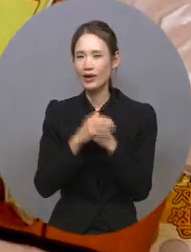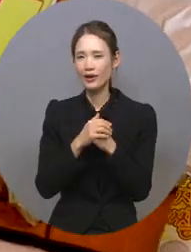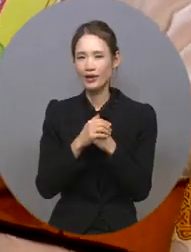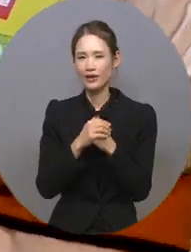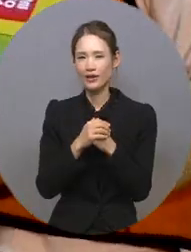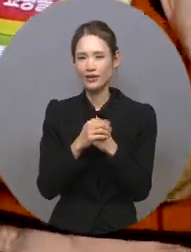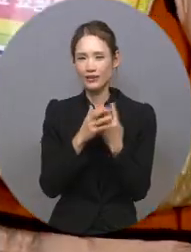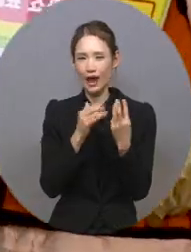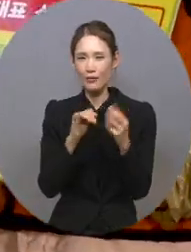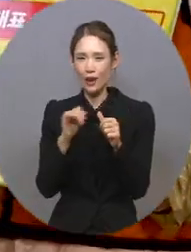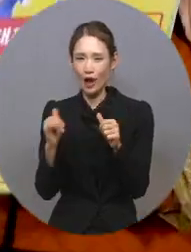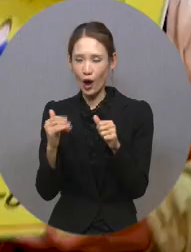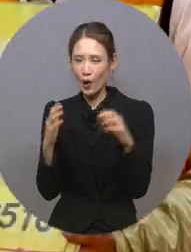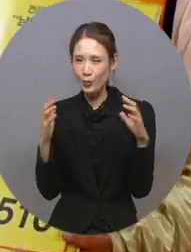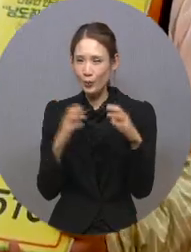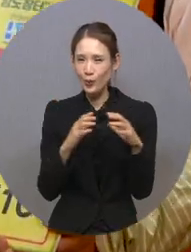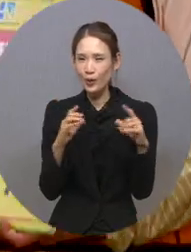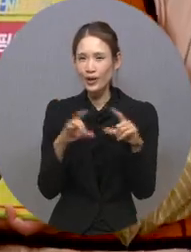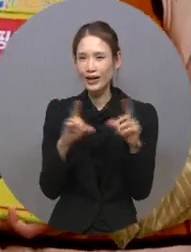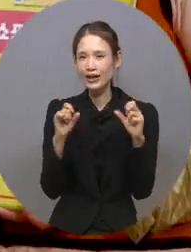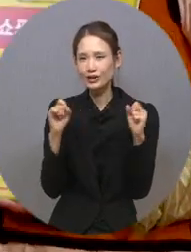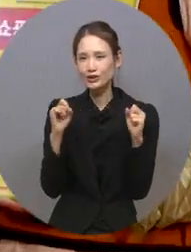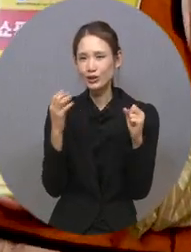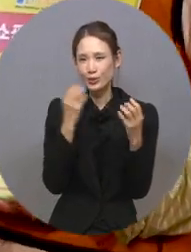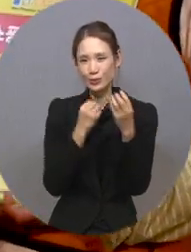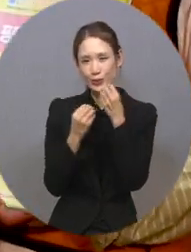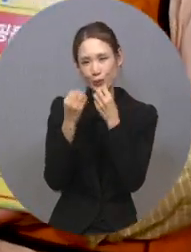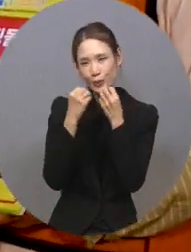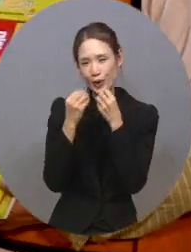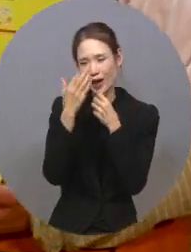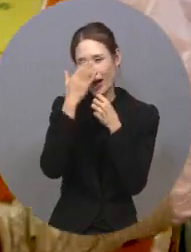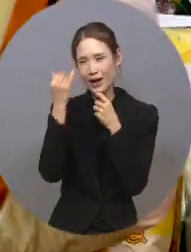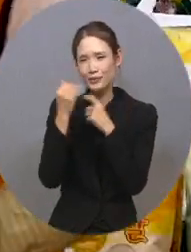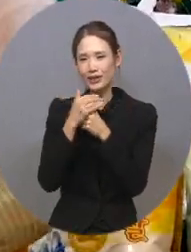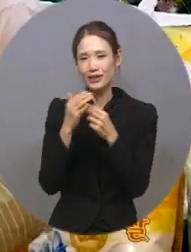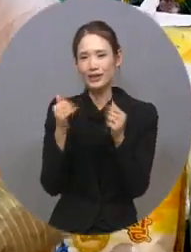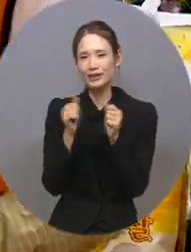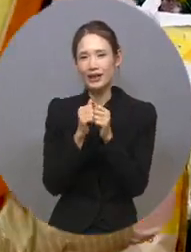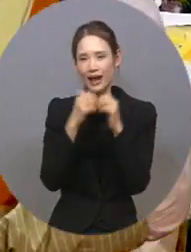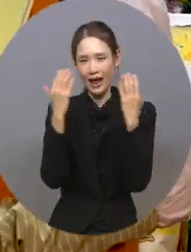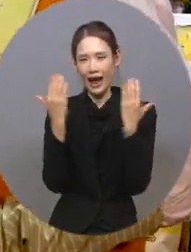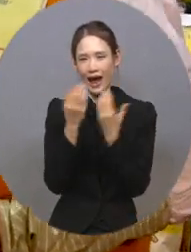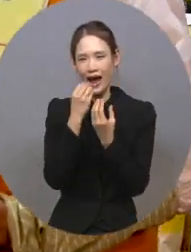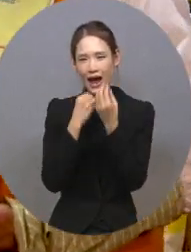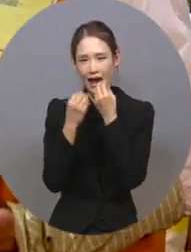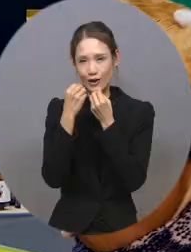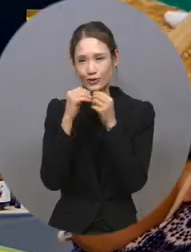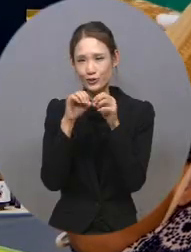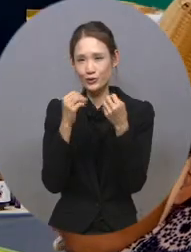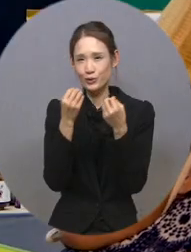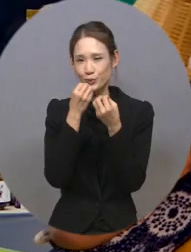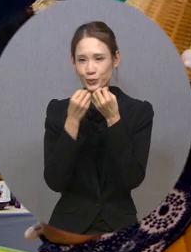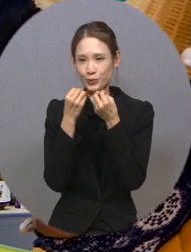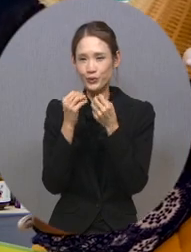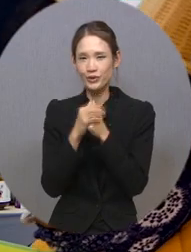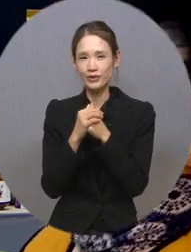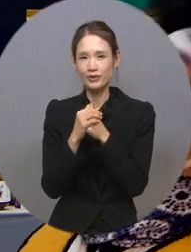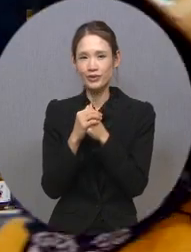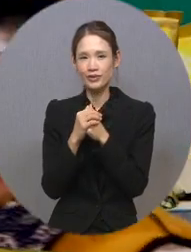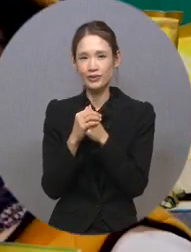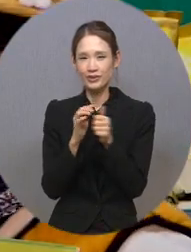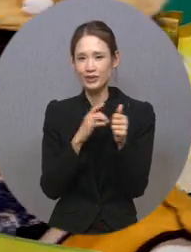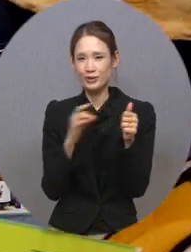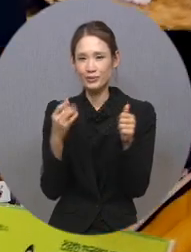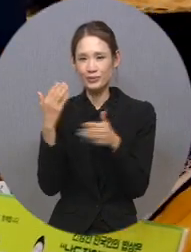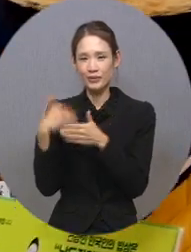딱 모여가지고 날 추울 때 딱 앉아가지고 엄마, 아버지, 할머니, 남녀노소 다 한 가족 모여가지고 고구마. 이제 기정이만 빼고 먹으면